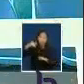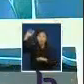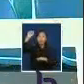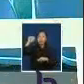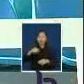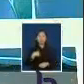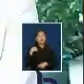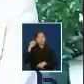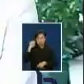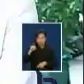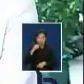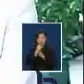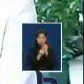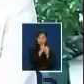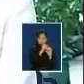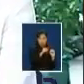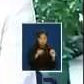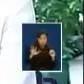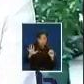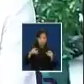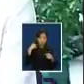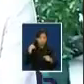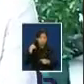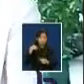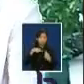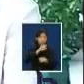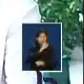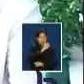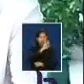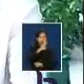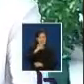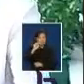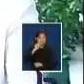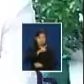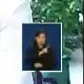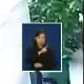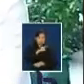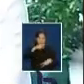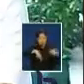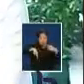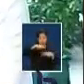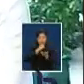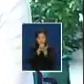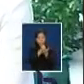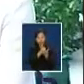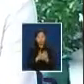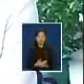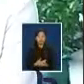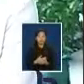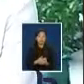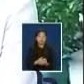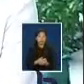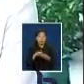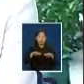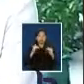5เนี่ยท่านนายกสั่งแล้วนะส ั่ งให้สสส.ช่วยอันนี้ก็อยู่ระหว่างรันอยู ่ ให้ดูแลเพราะฉะนั้นสิทธิของเด็กเขา